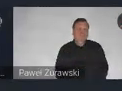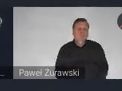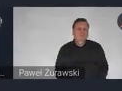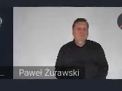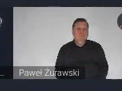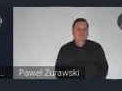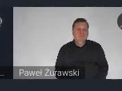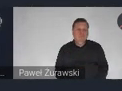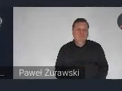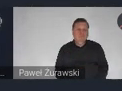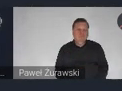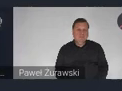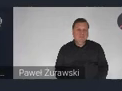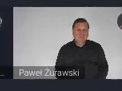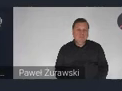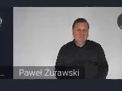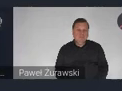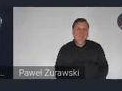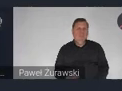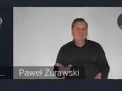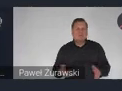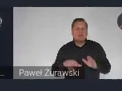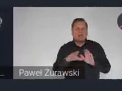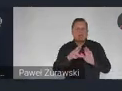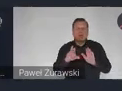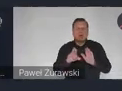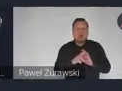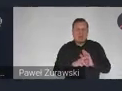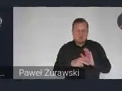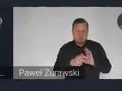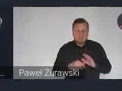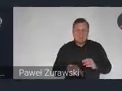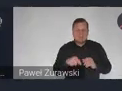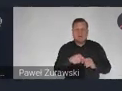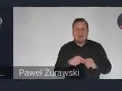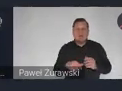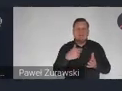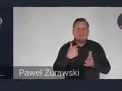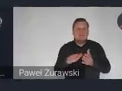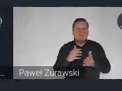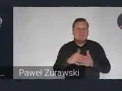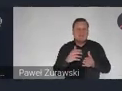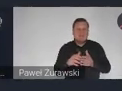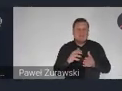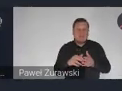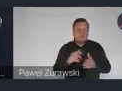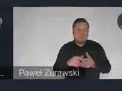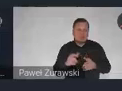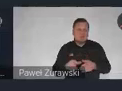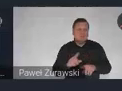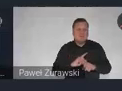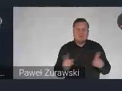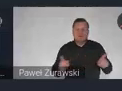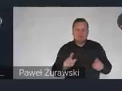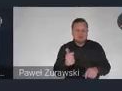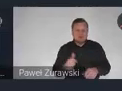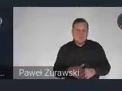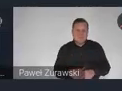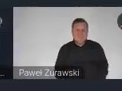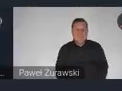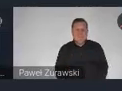regulamin ściśle z kolei określa jakie wydatki Nie mogą zostać sfinansowane przede wszystkim